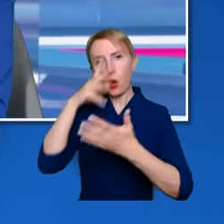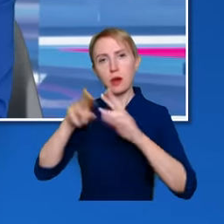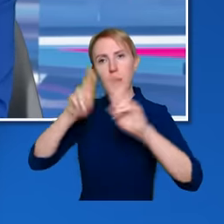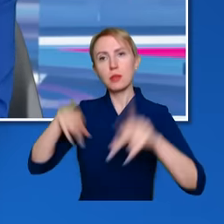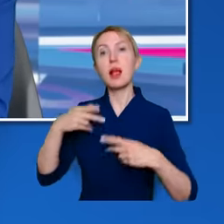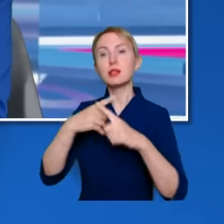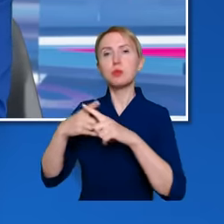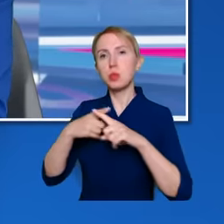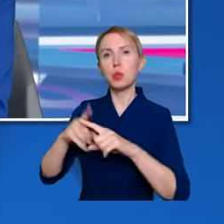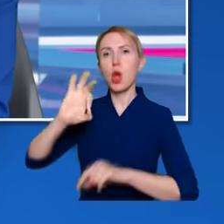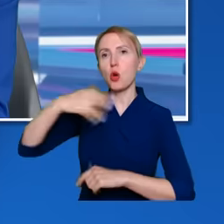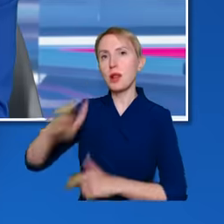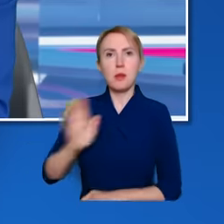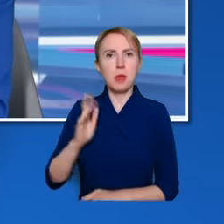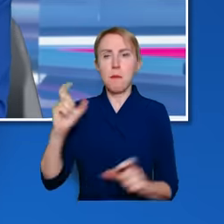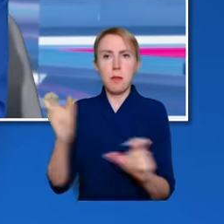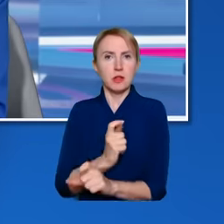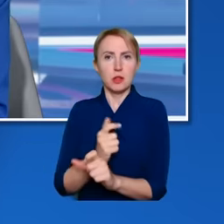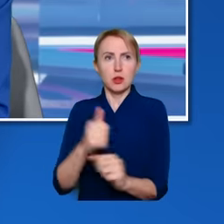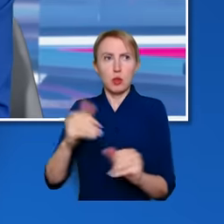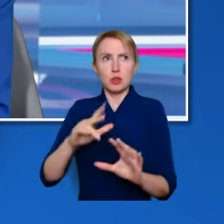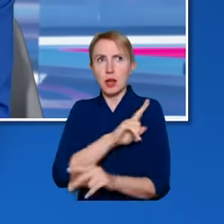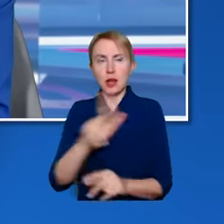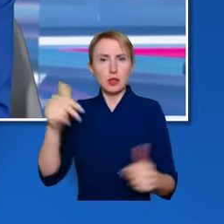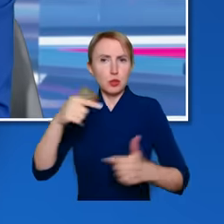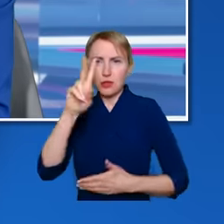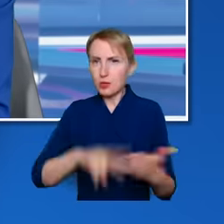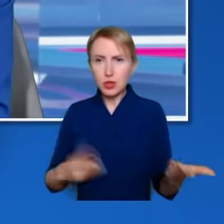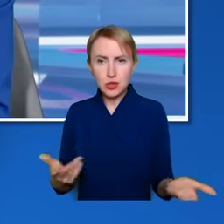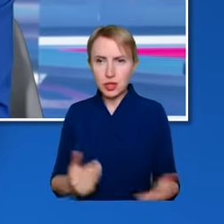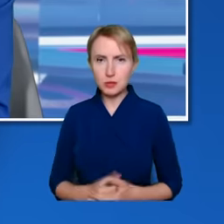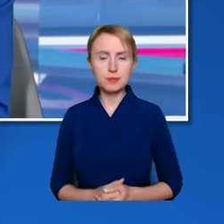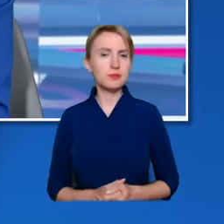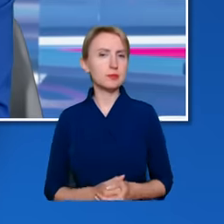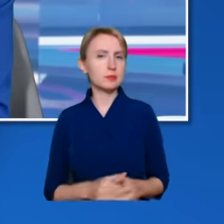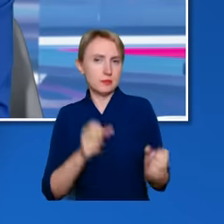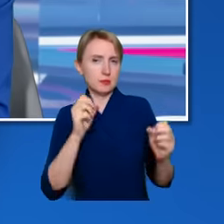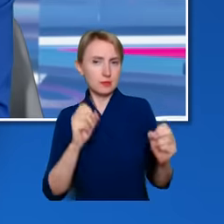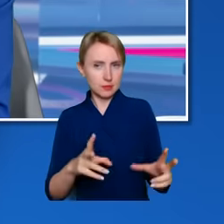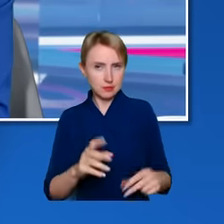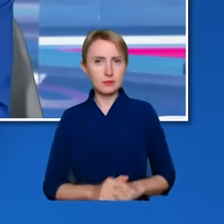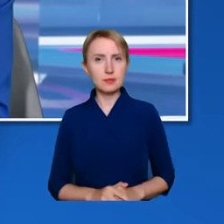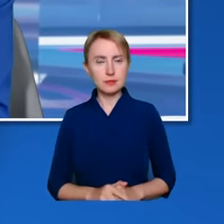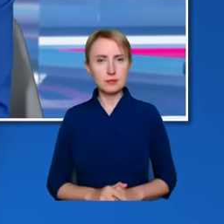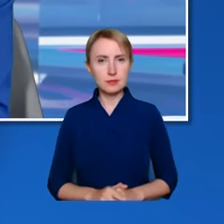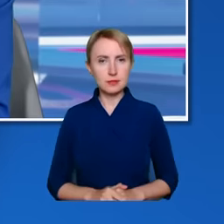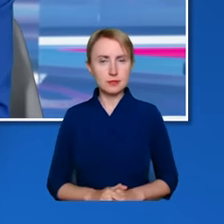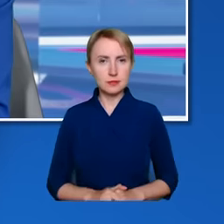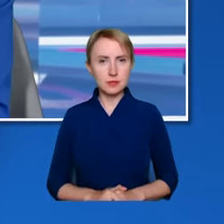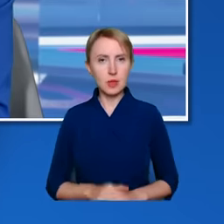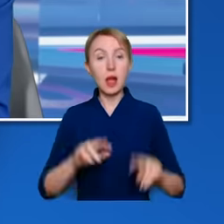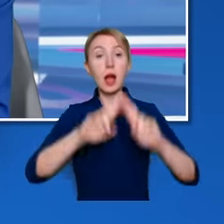Orlen i bezpieczeństwa państwa. To może po prostu wszyscy powinni przeczytać. Oczywiście, że całą wartość tego